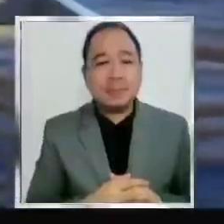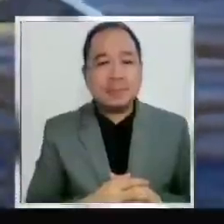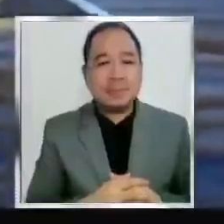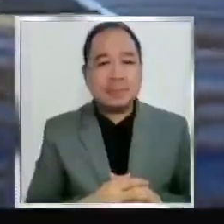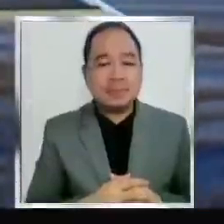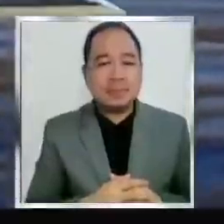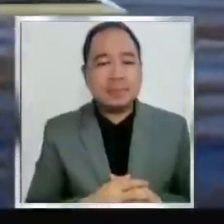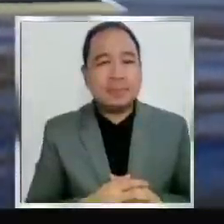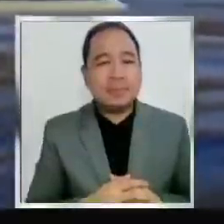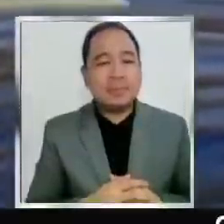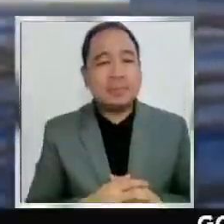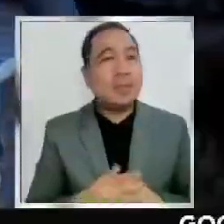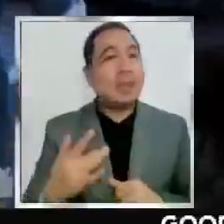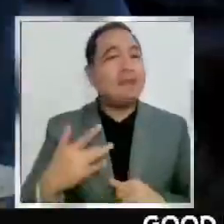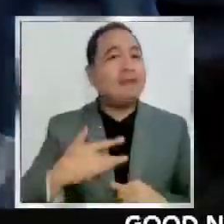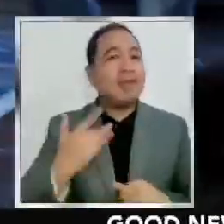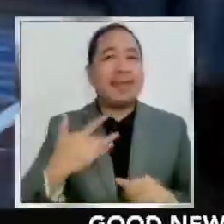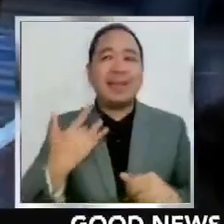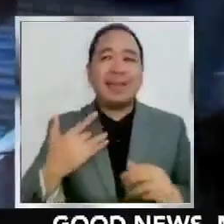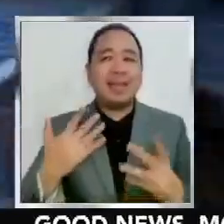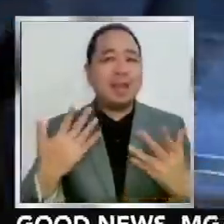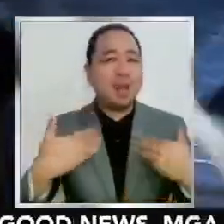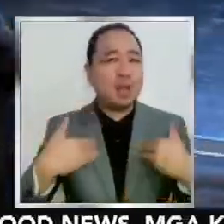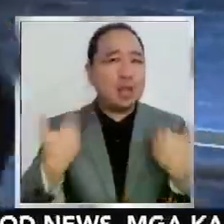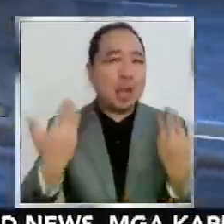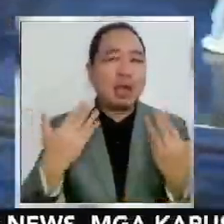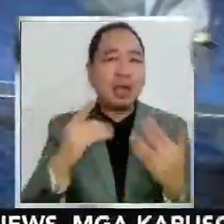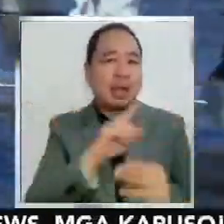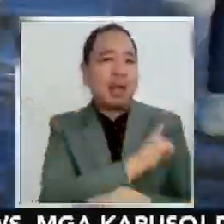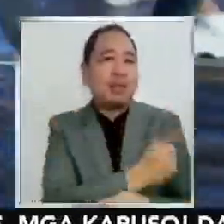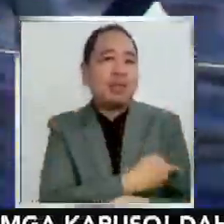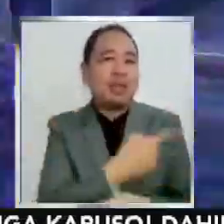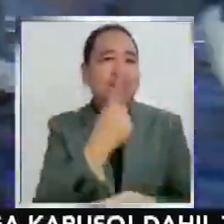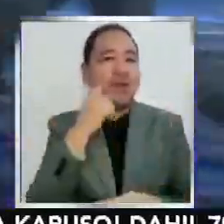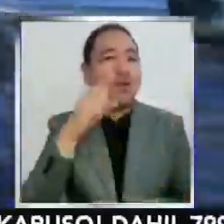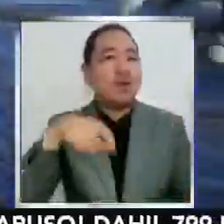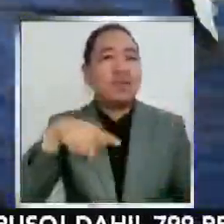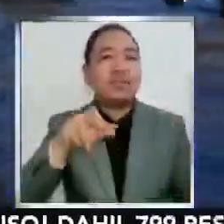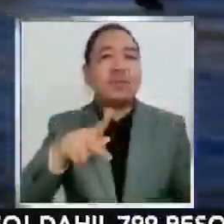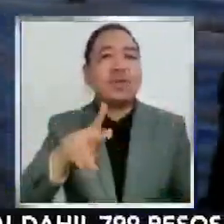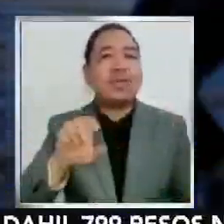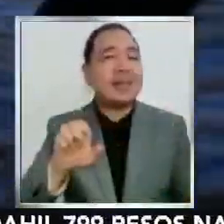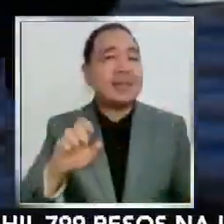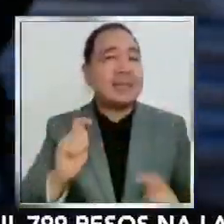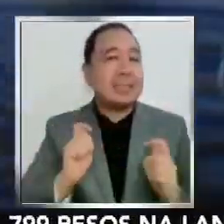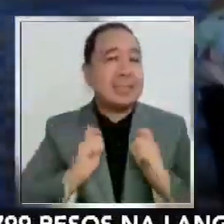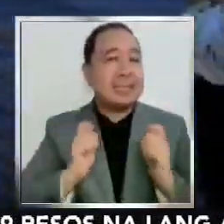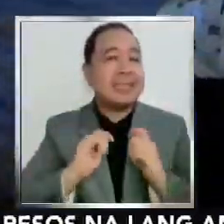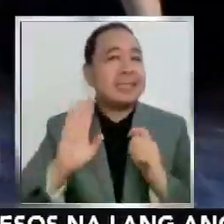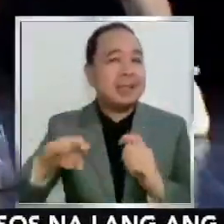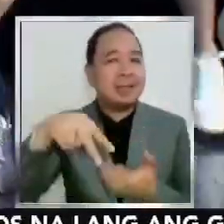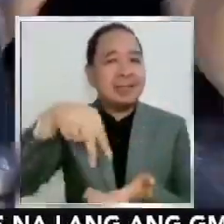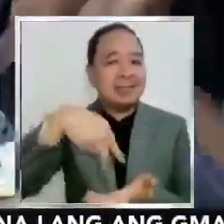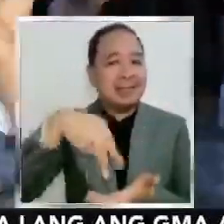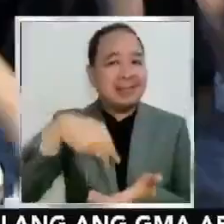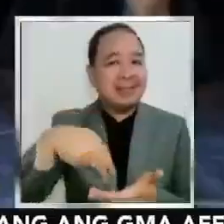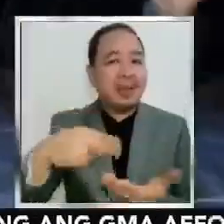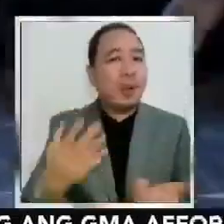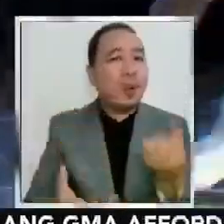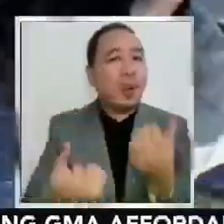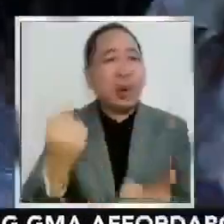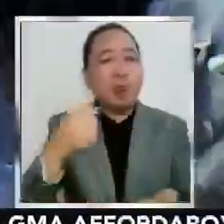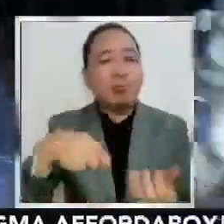Ramdam agad ang youthful energy ng Sparkle Teens sa kanilang opening dance number. Kanya-kanya silang hataw sa dance